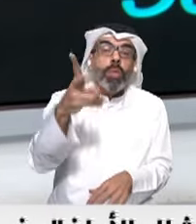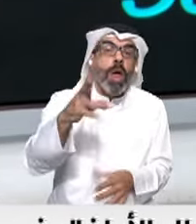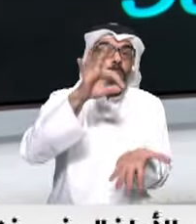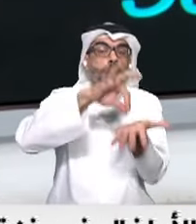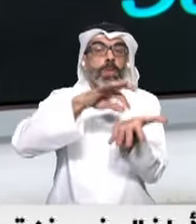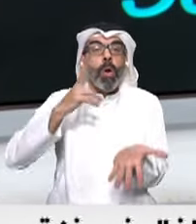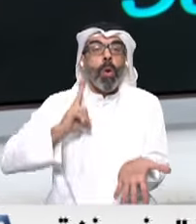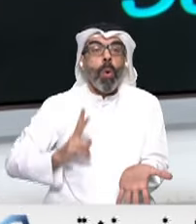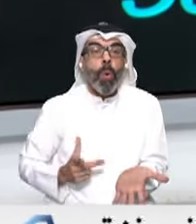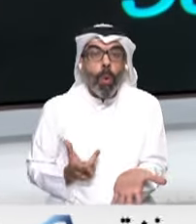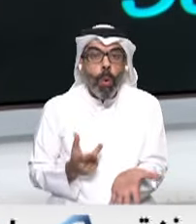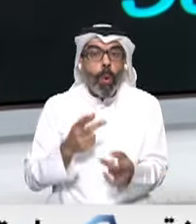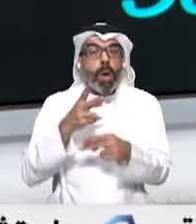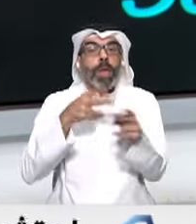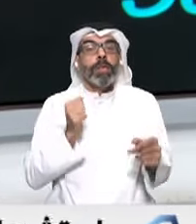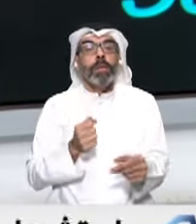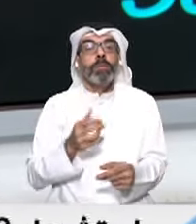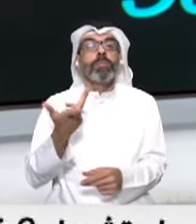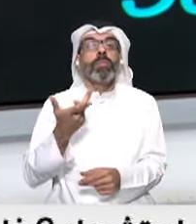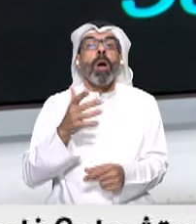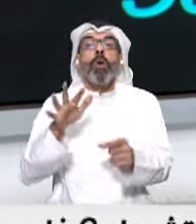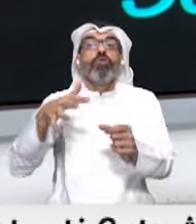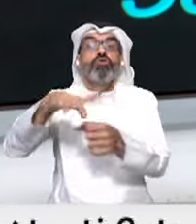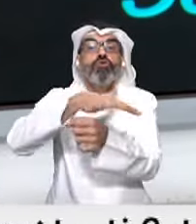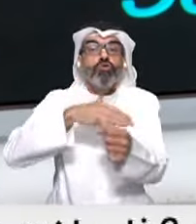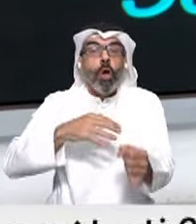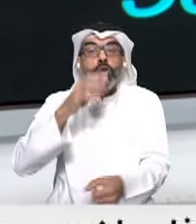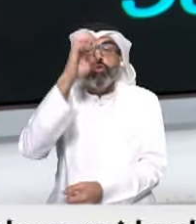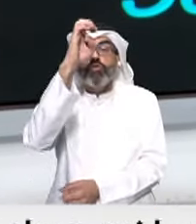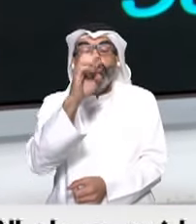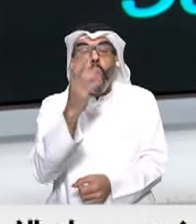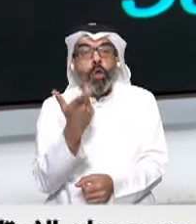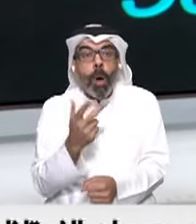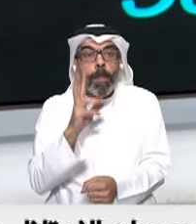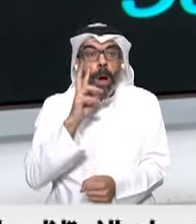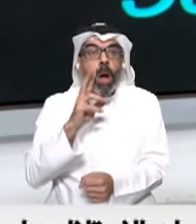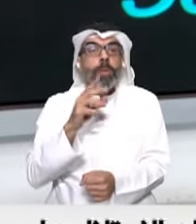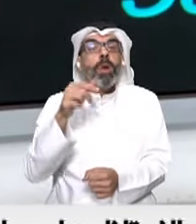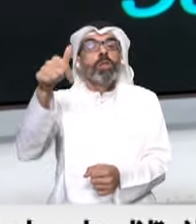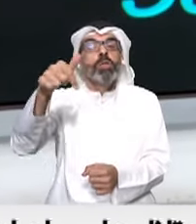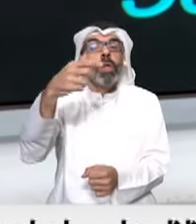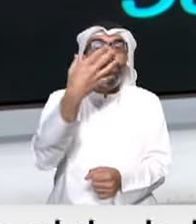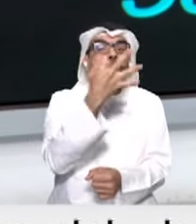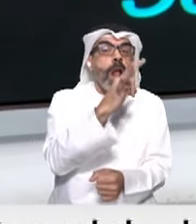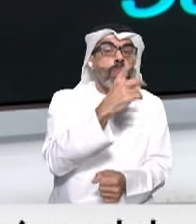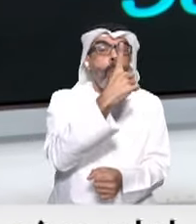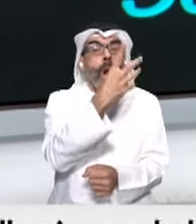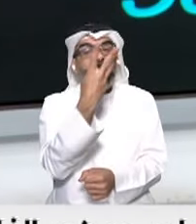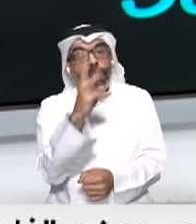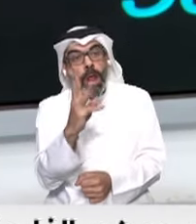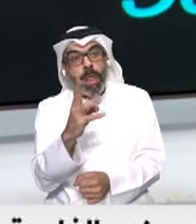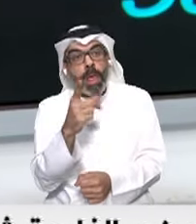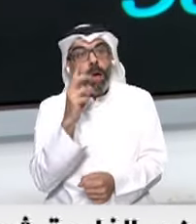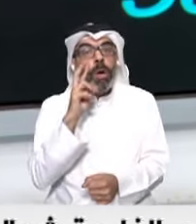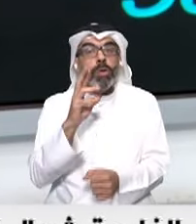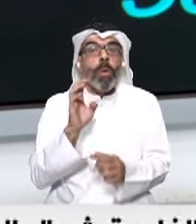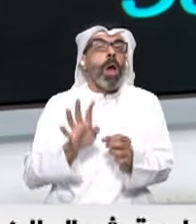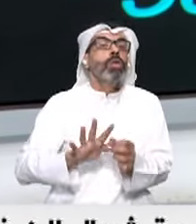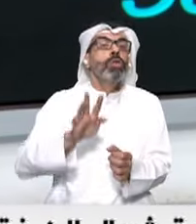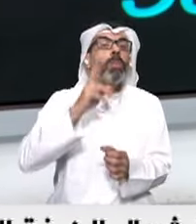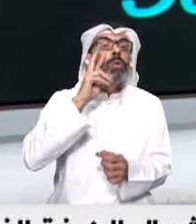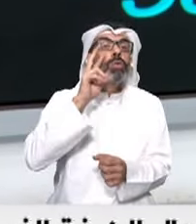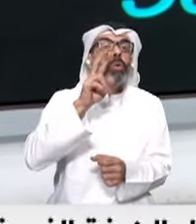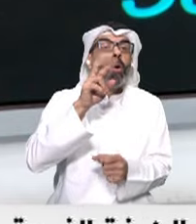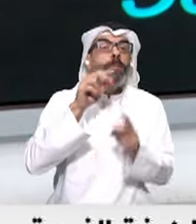ومثلها في جزرنا الجنوبيه كبر وكارو ام المرادم 36 31 ايضا درجه مئويه في فيلت ل الساعه 12 تستمر ويانا